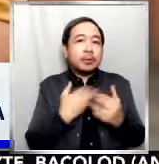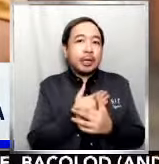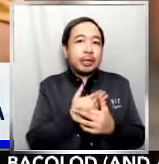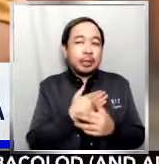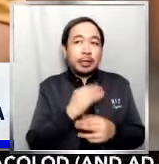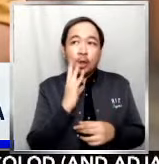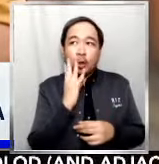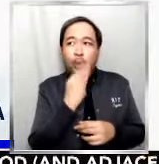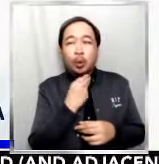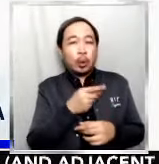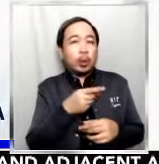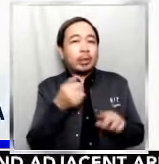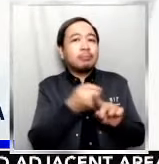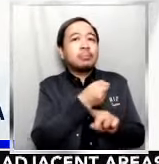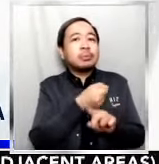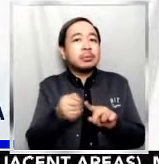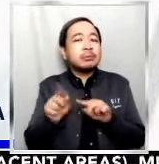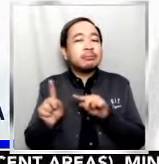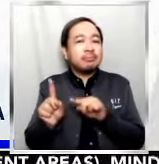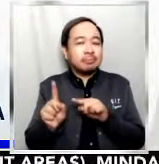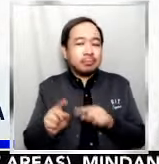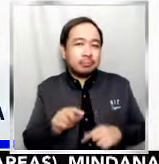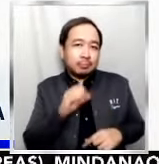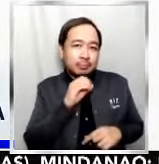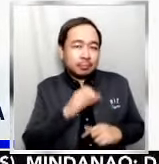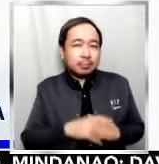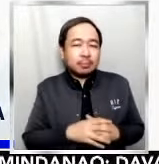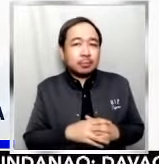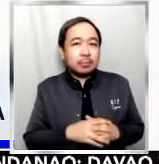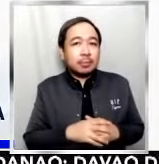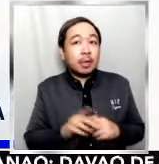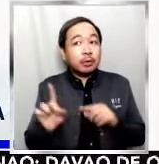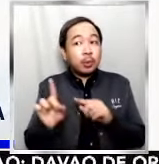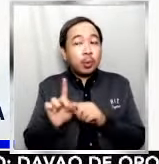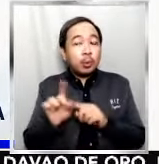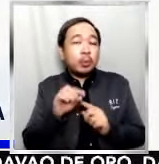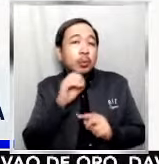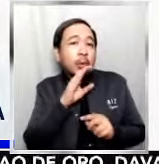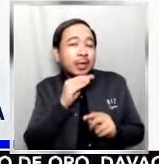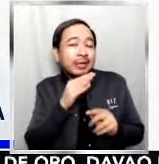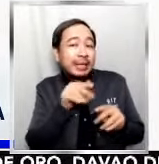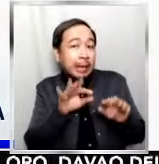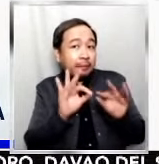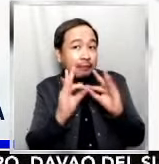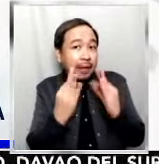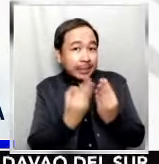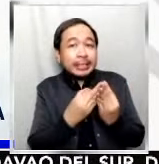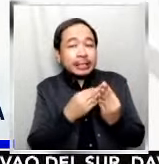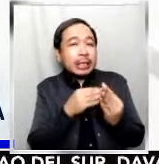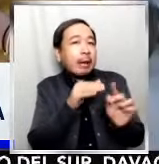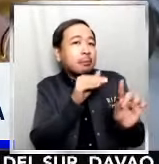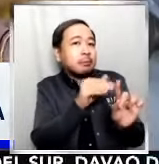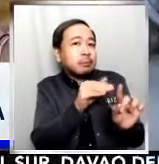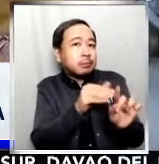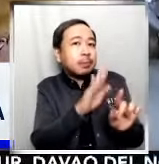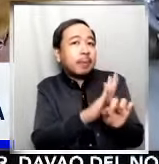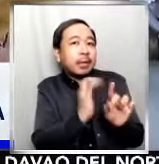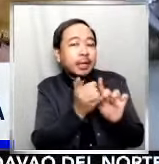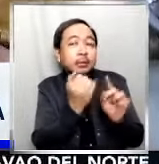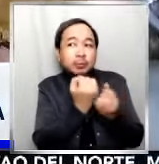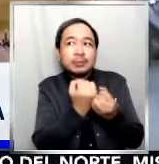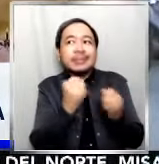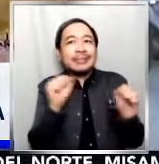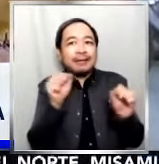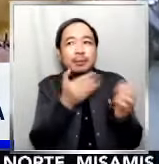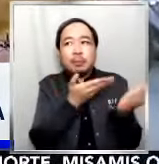pamamaltrato umano sa kanya. Humingi raw ng tulong sa kapitan ng barangay ang mga kaanak ni Lola, kaya na-rescue siya at dinala sa Maynila. Kwento ng